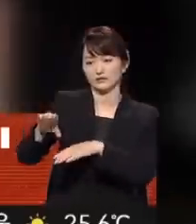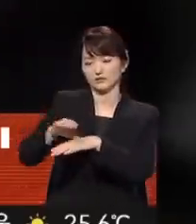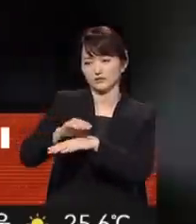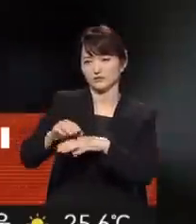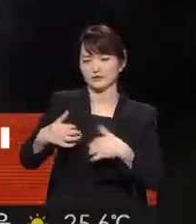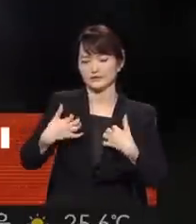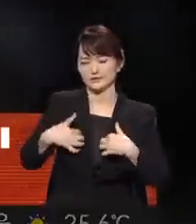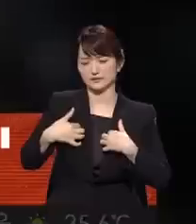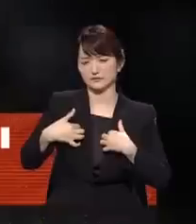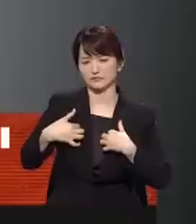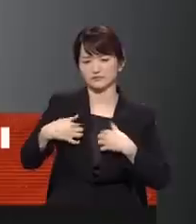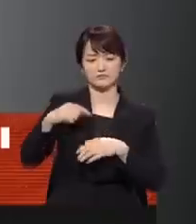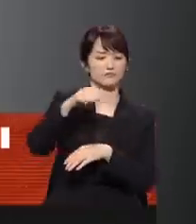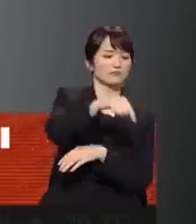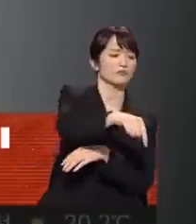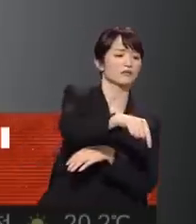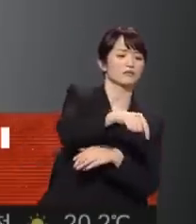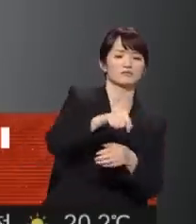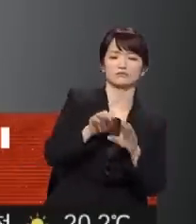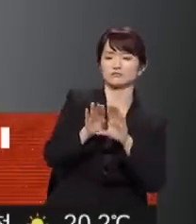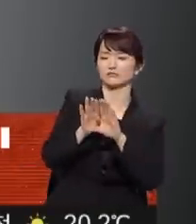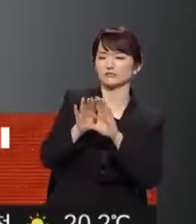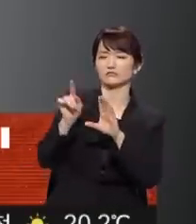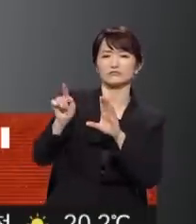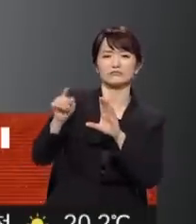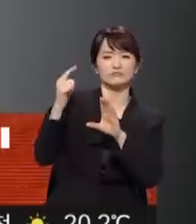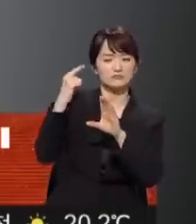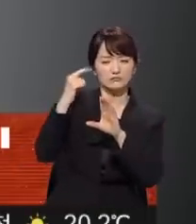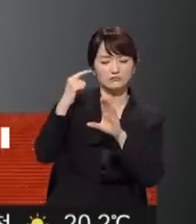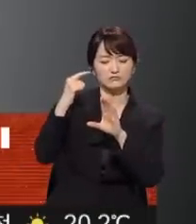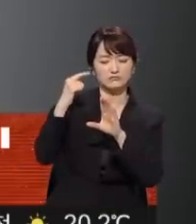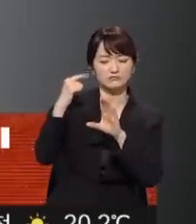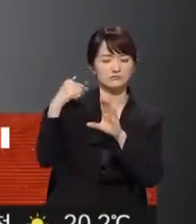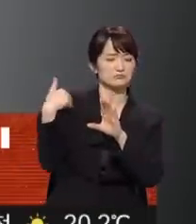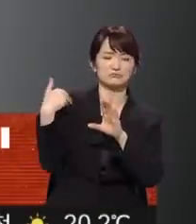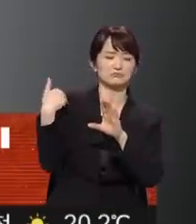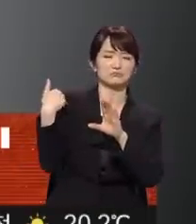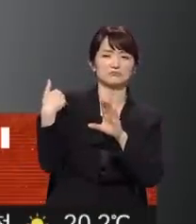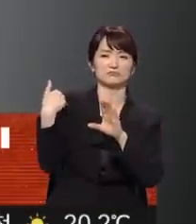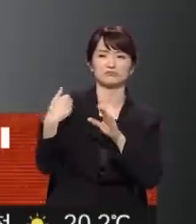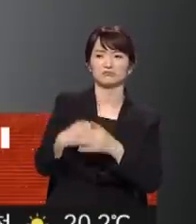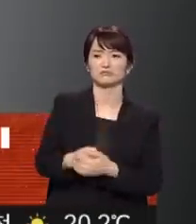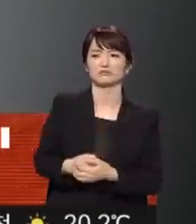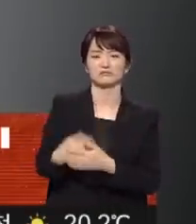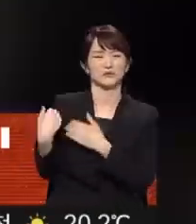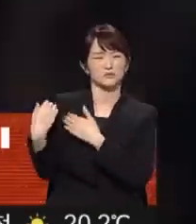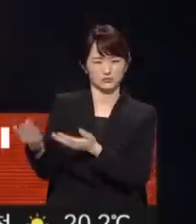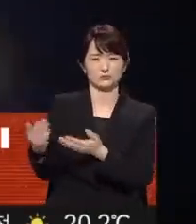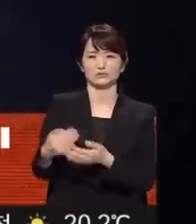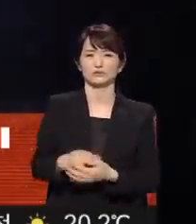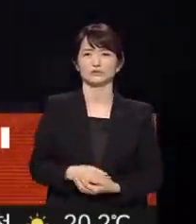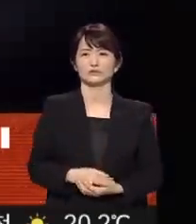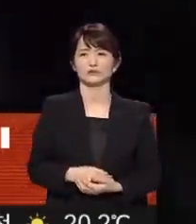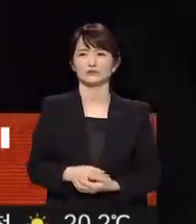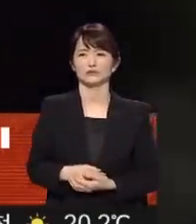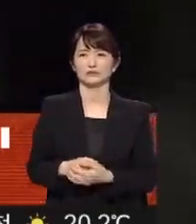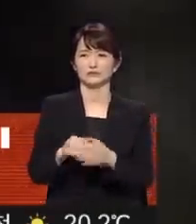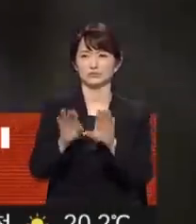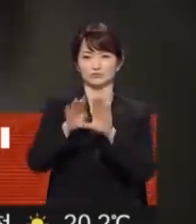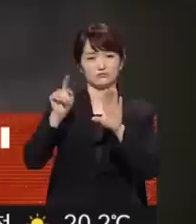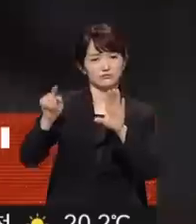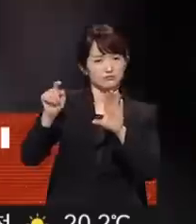있었는데 밖에서 초인종 소리가 들려서 그냥 모른 척 하고 있었는데 초인종 소리